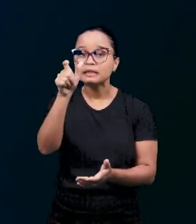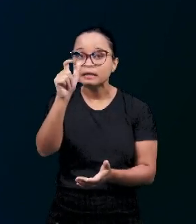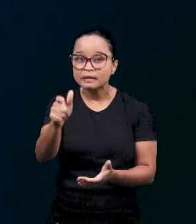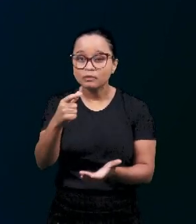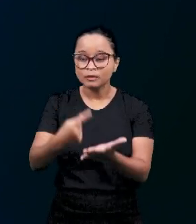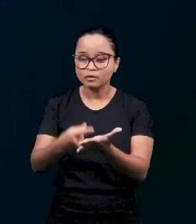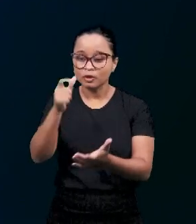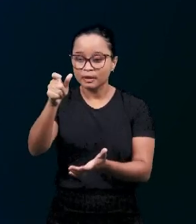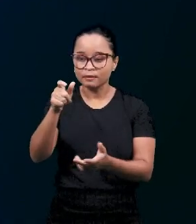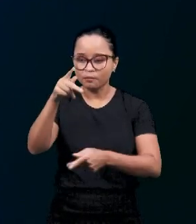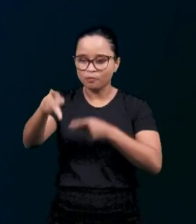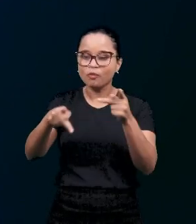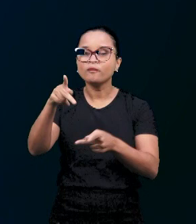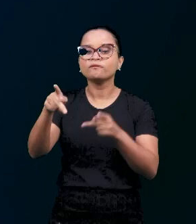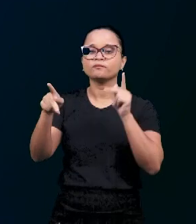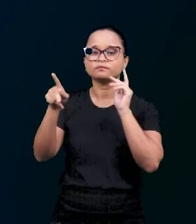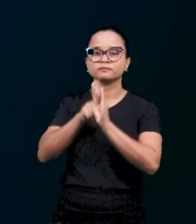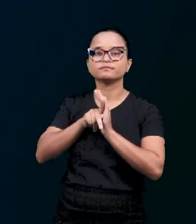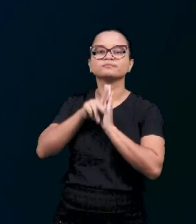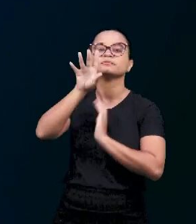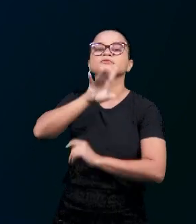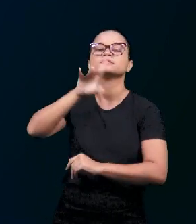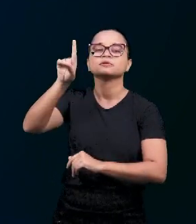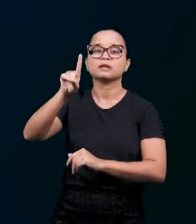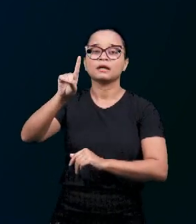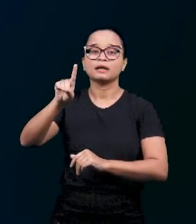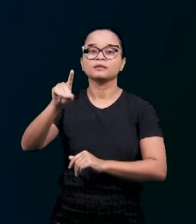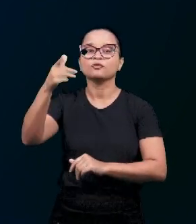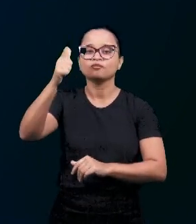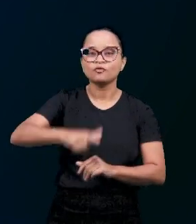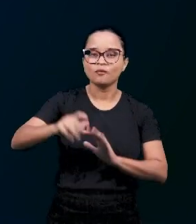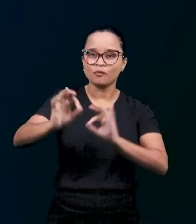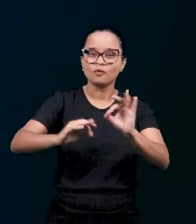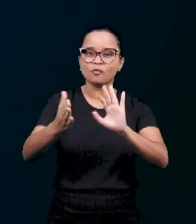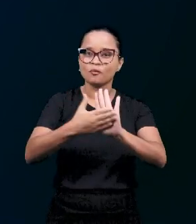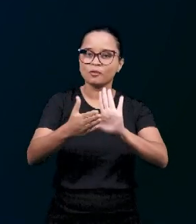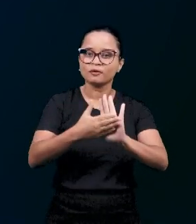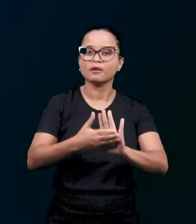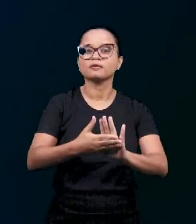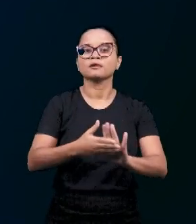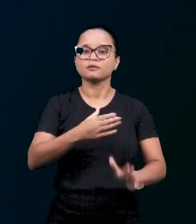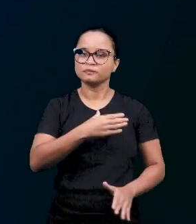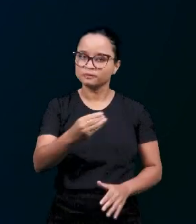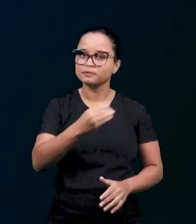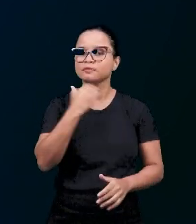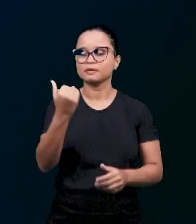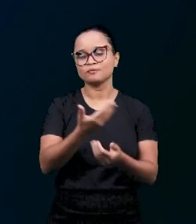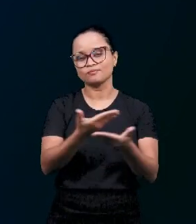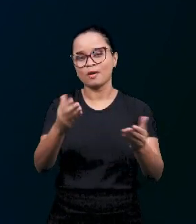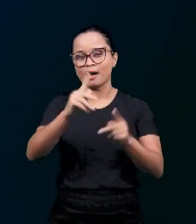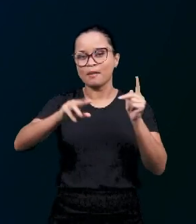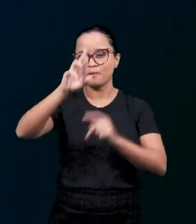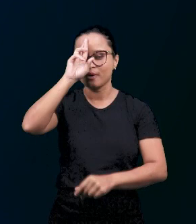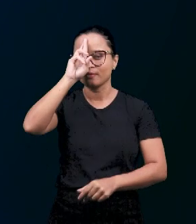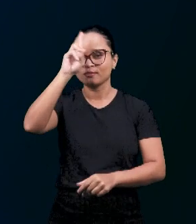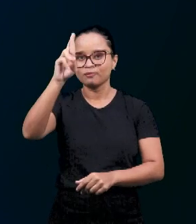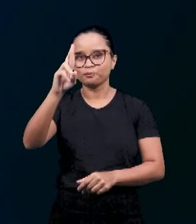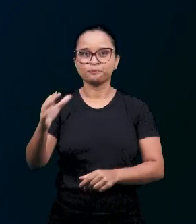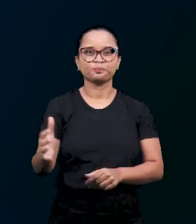son Dieu. Et il allait ressusciter ce projet, le Fils qui était mort. Ainsi à tous, la paix du Seigneur.